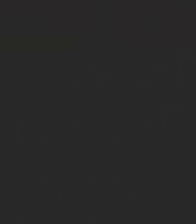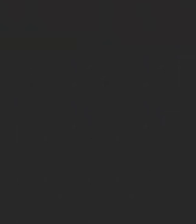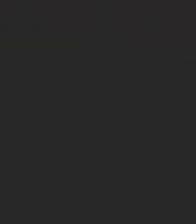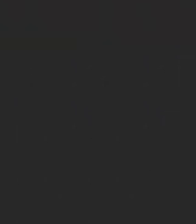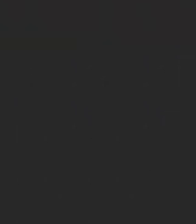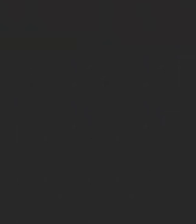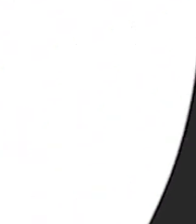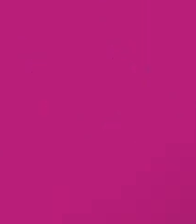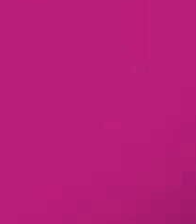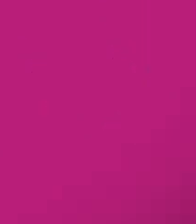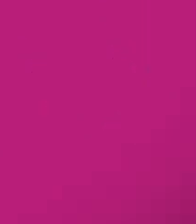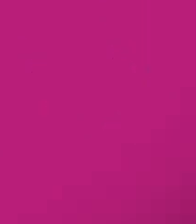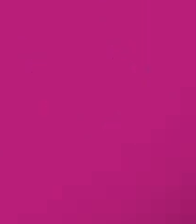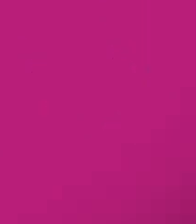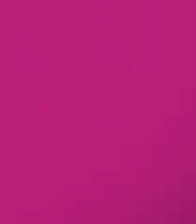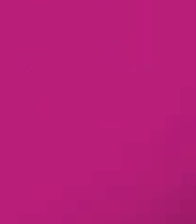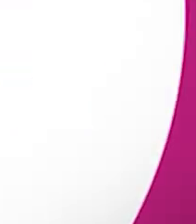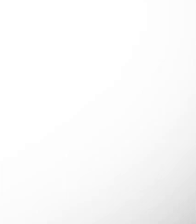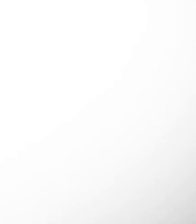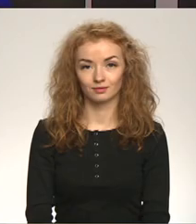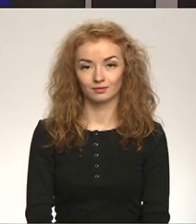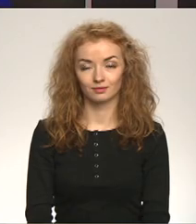Re, viss ēters ir te!